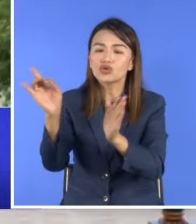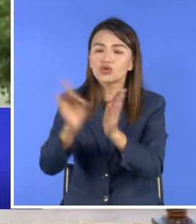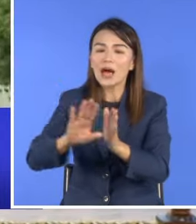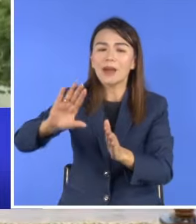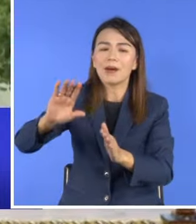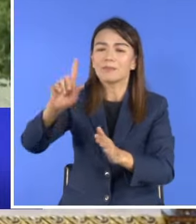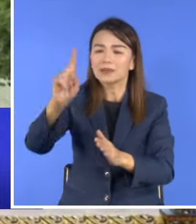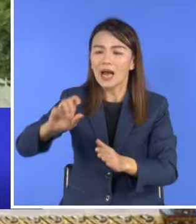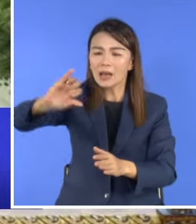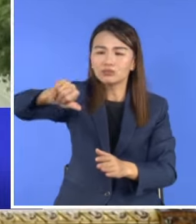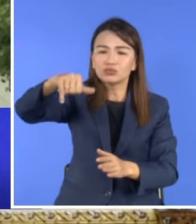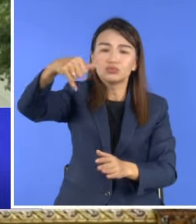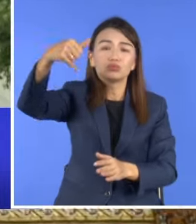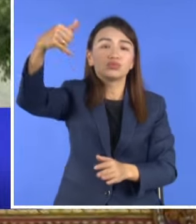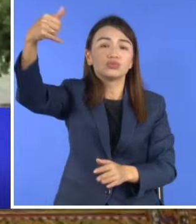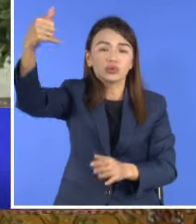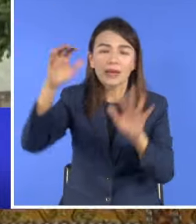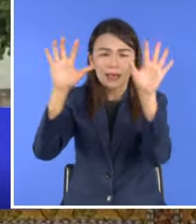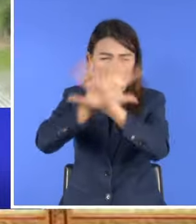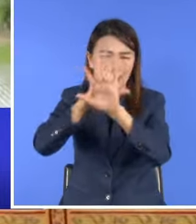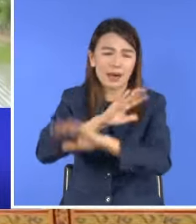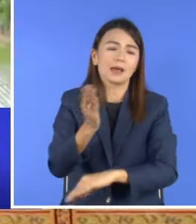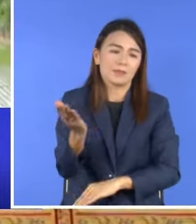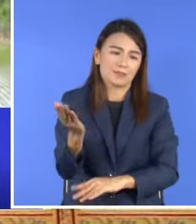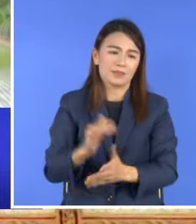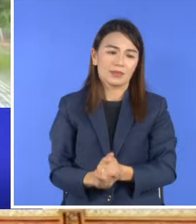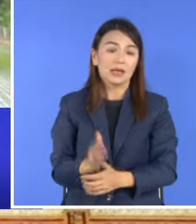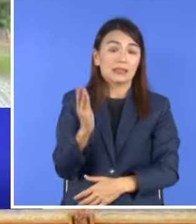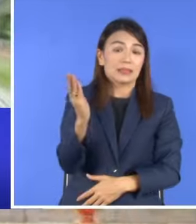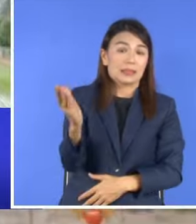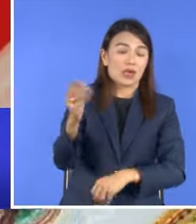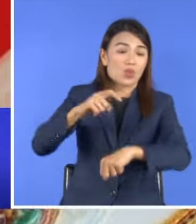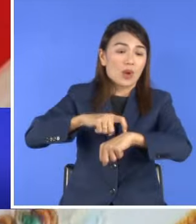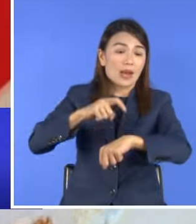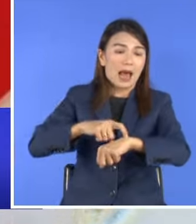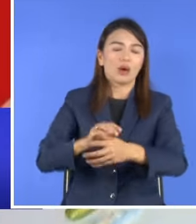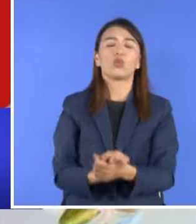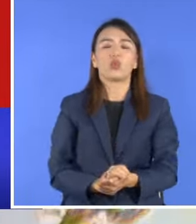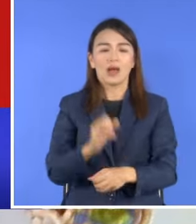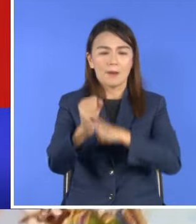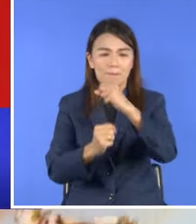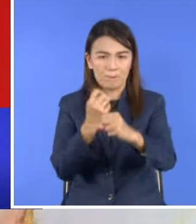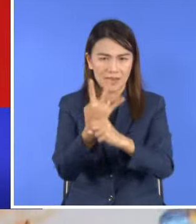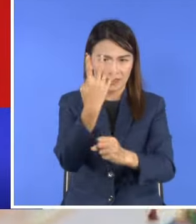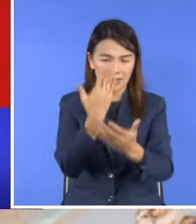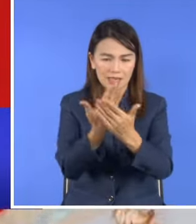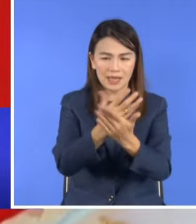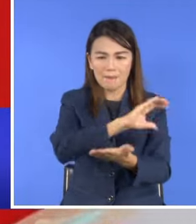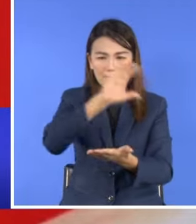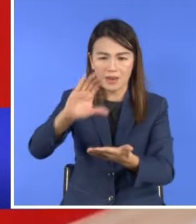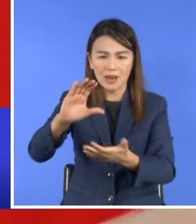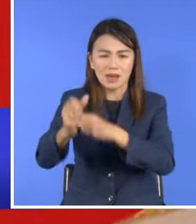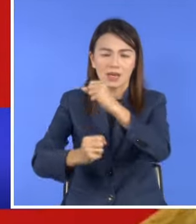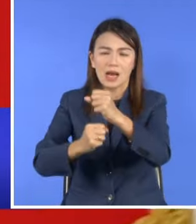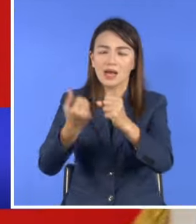ดีเหมือนได้ขึ้นสวรรค์วิมานค่ะเมรุที่ว่านี้ใช้เวลาสร้าง 4ปีงบประมาณ 15ล้านบาทพระภิกษุ